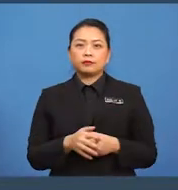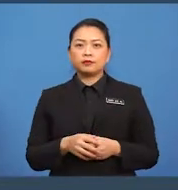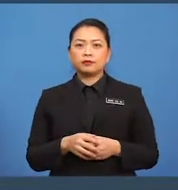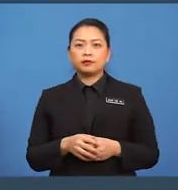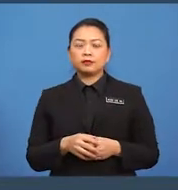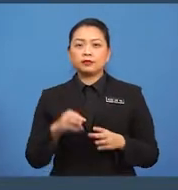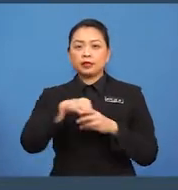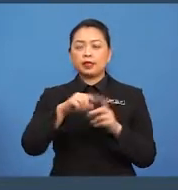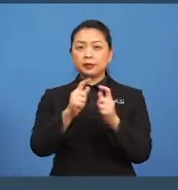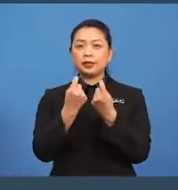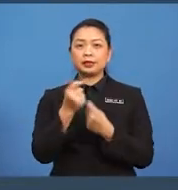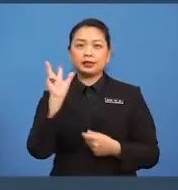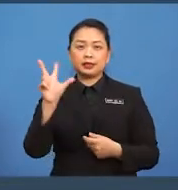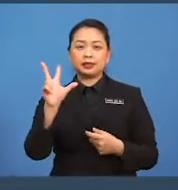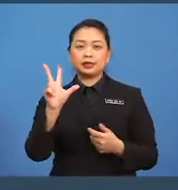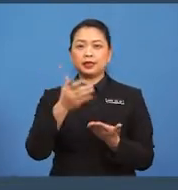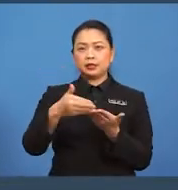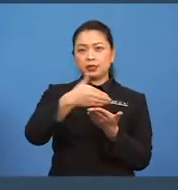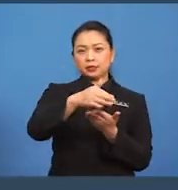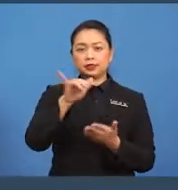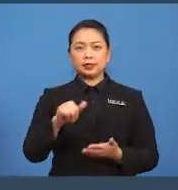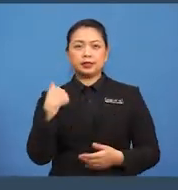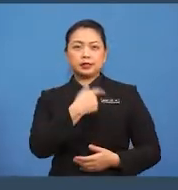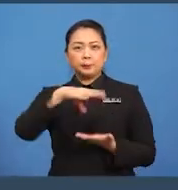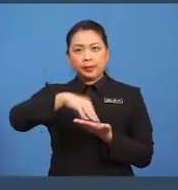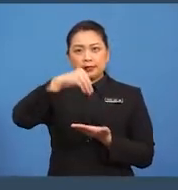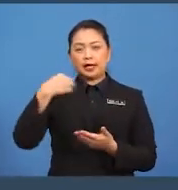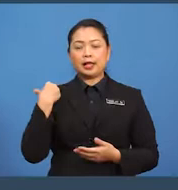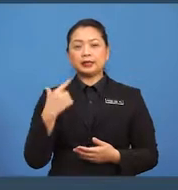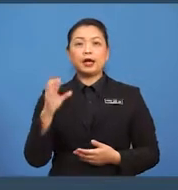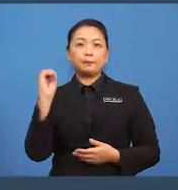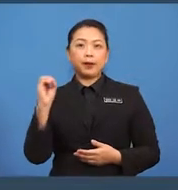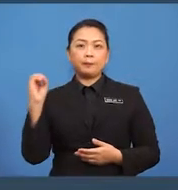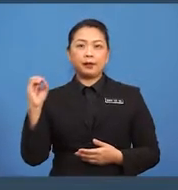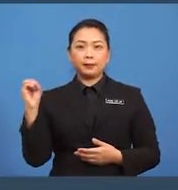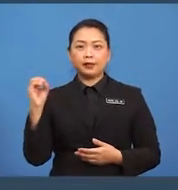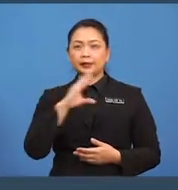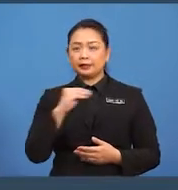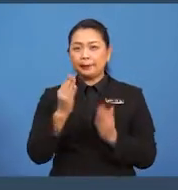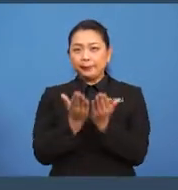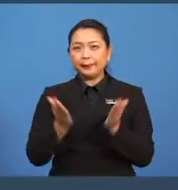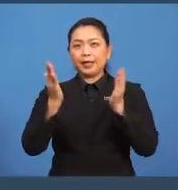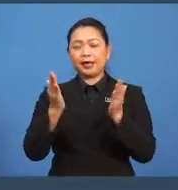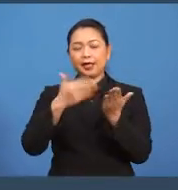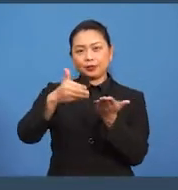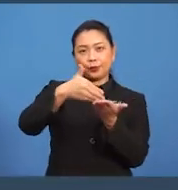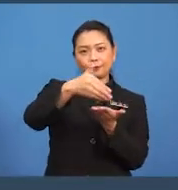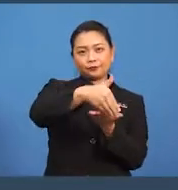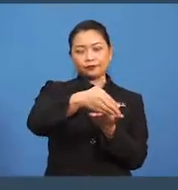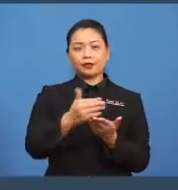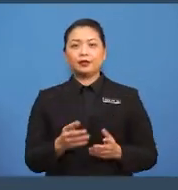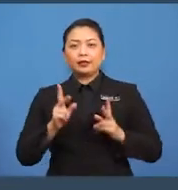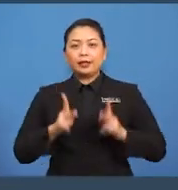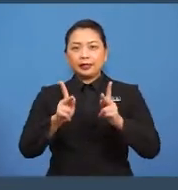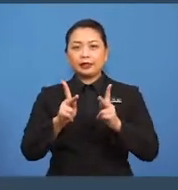3, algoritma sort yang kita pelajari adalah bubble sort dan bucket sort. Kaedah